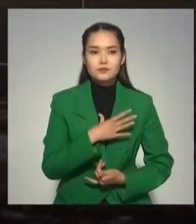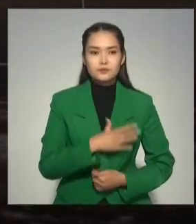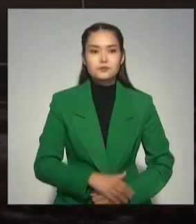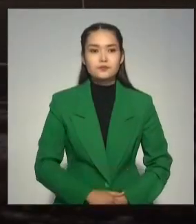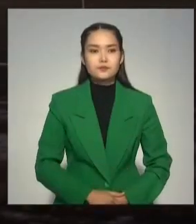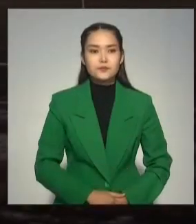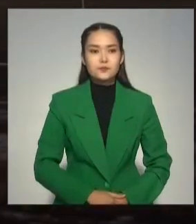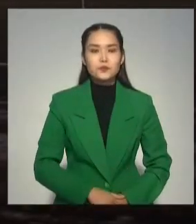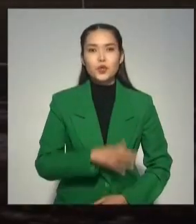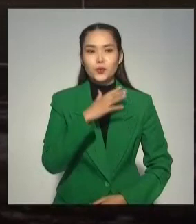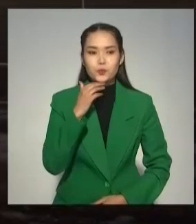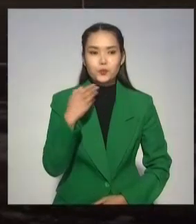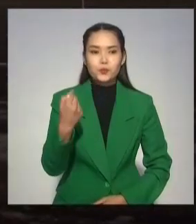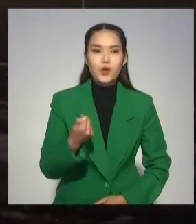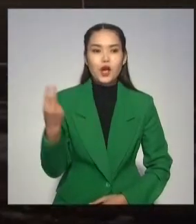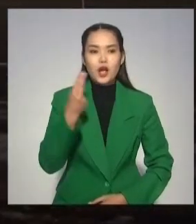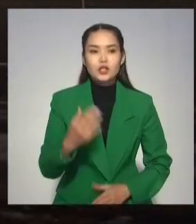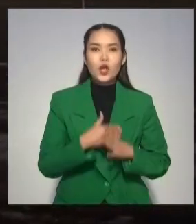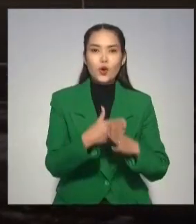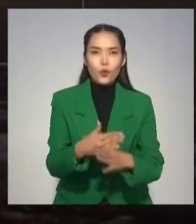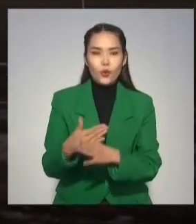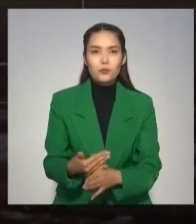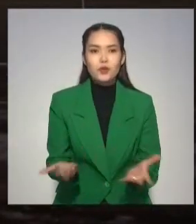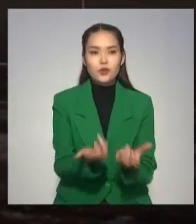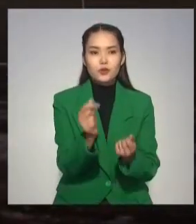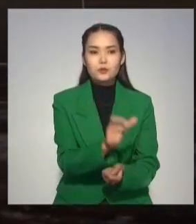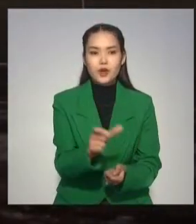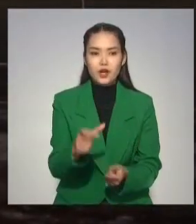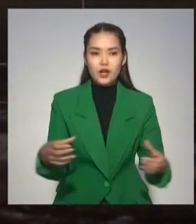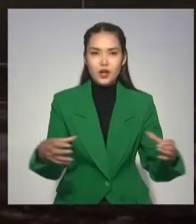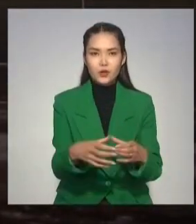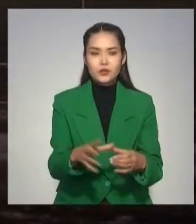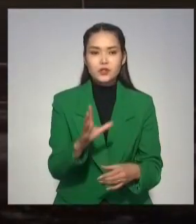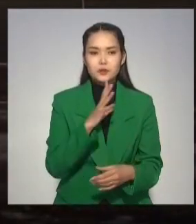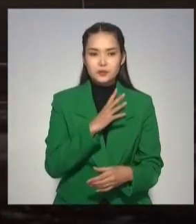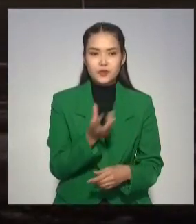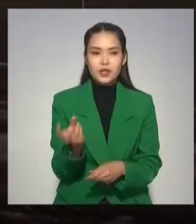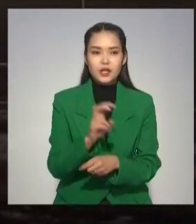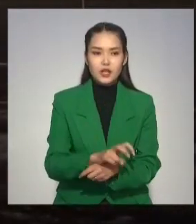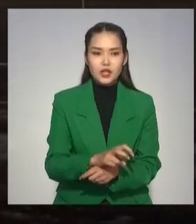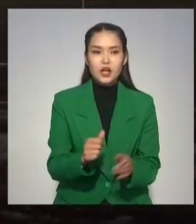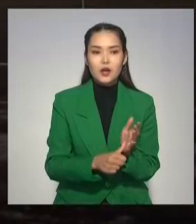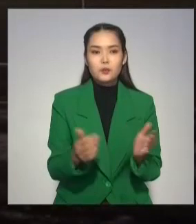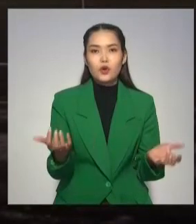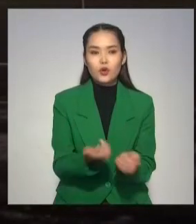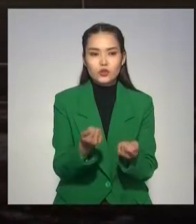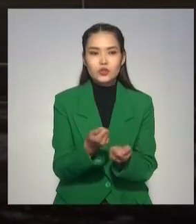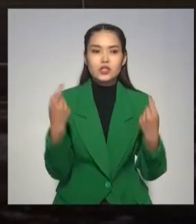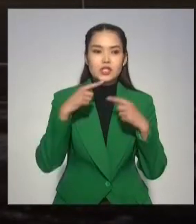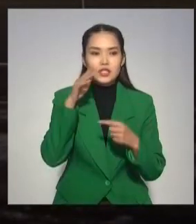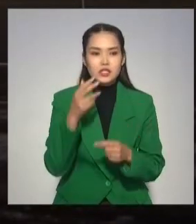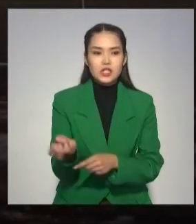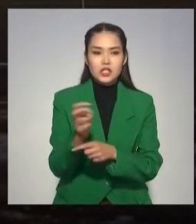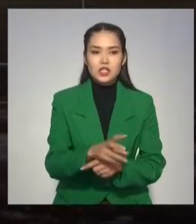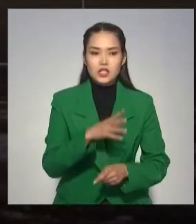минут бұрын Астана әуежайына Түркияға көмекке кеткен құтқарушылардың екінші тобы келіп қолынды. Бортта 60 құтқарушы мен иіс сезгіш иттер бар.